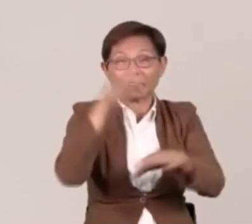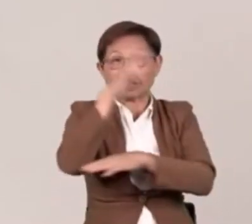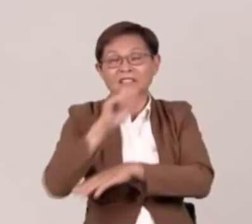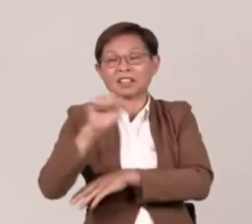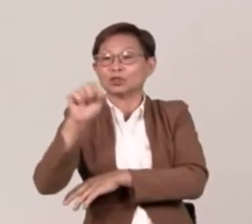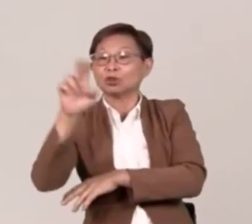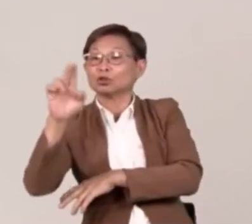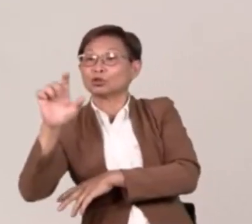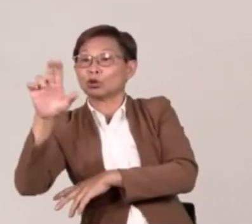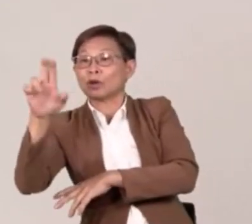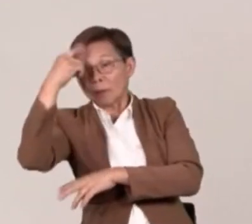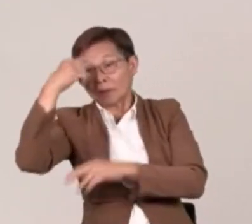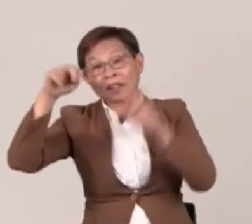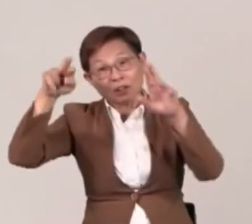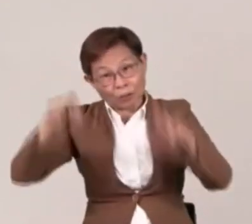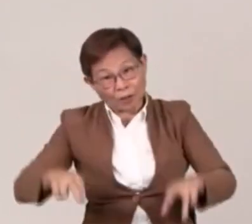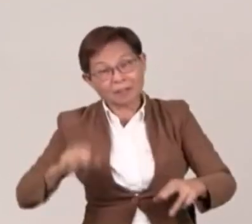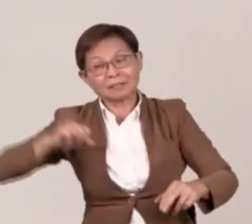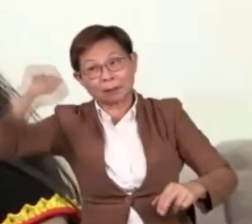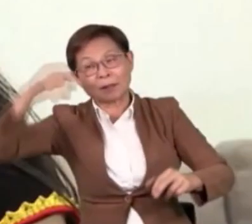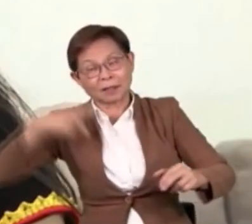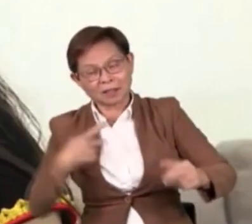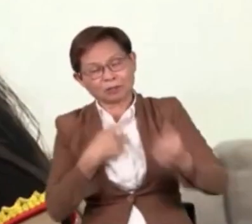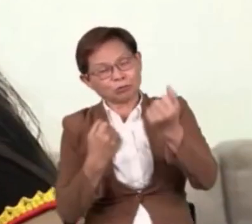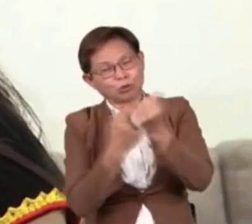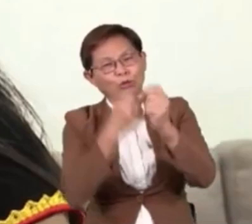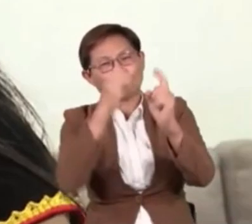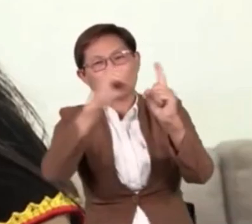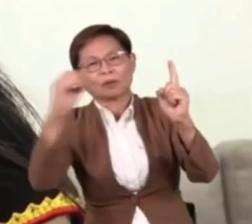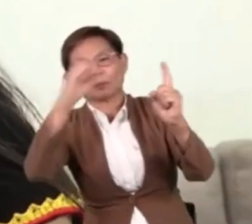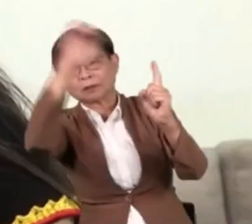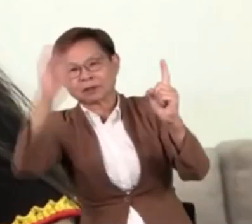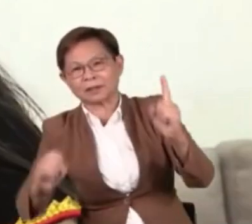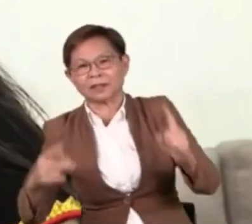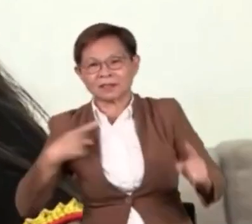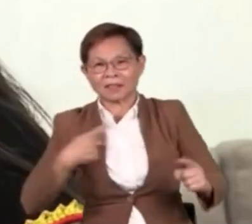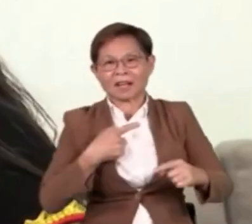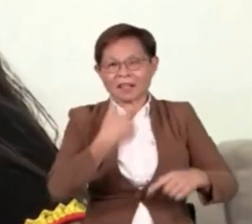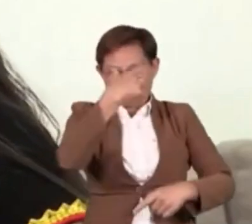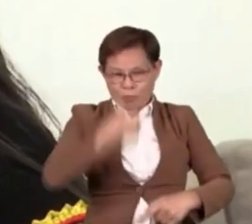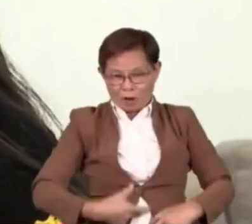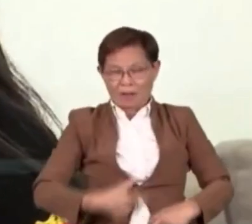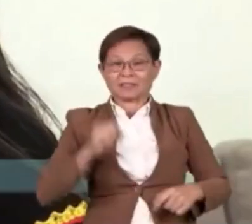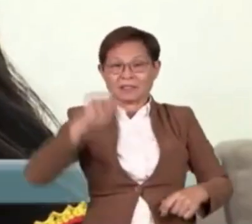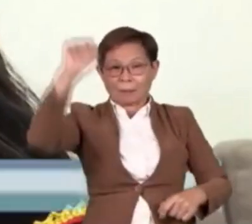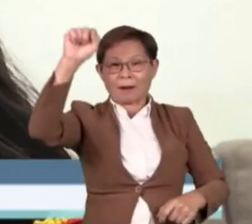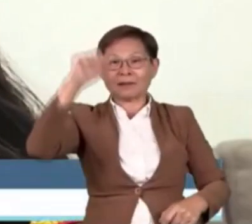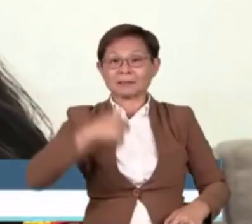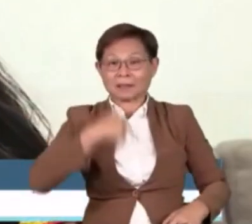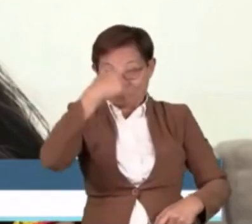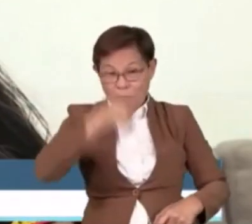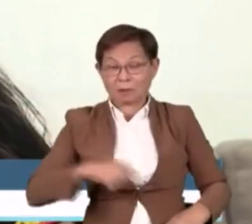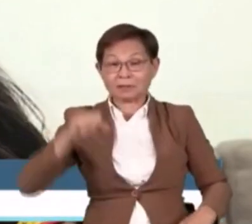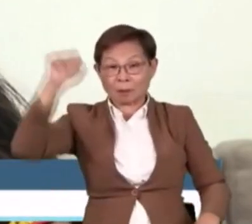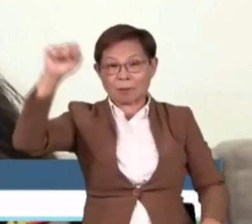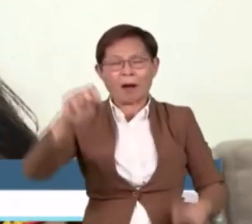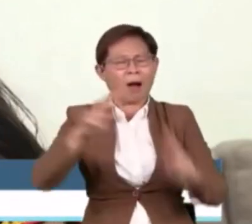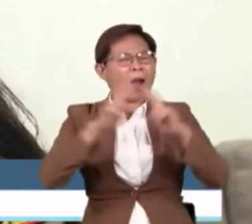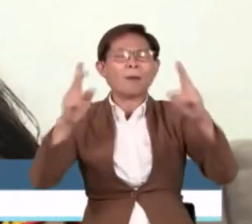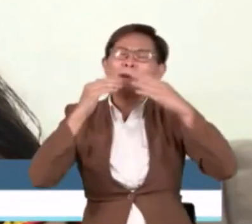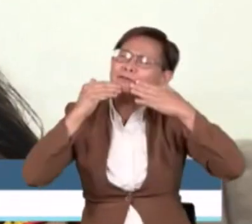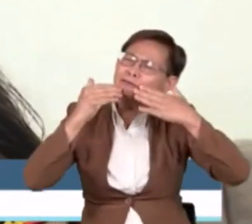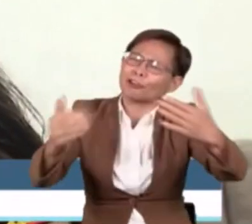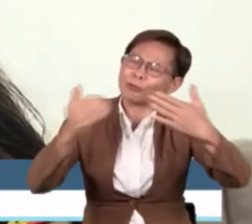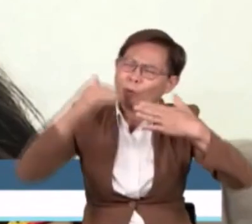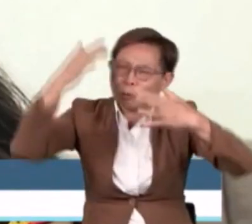rakyat Sabah, kami menyokong sepenuhnya. Jadi saya sebagai anak jati Sabah amat bersyukur